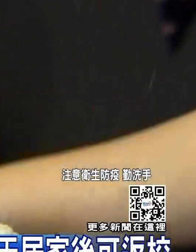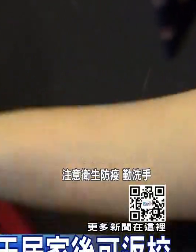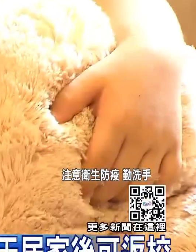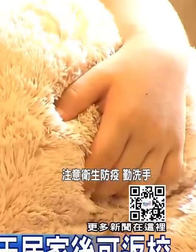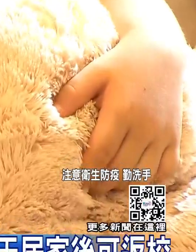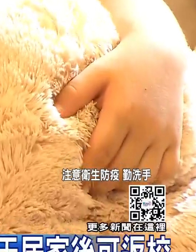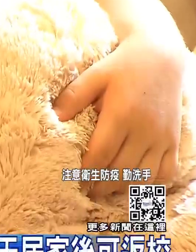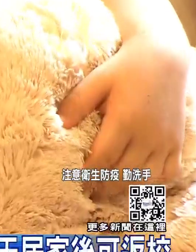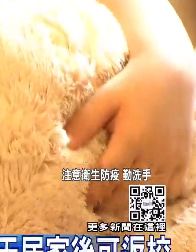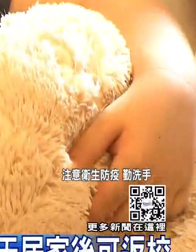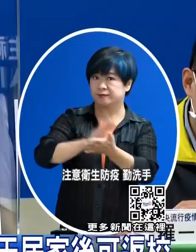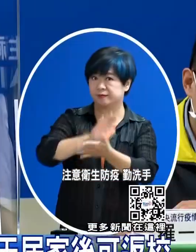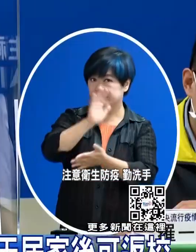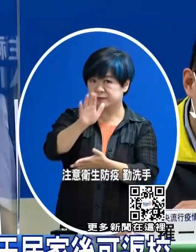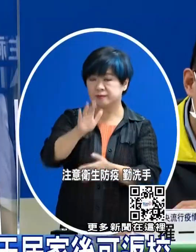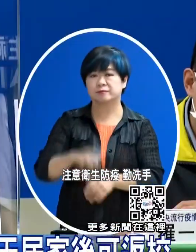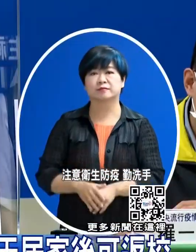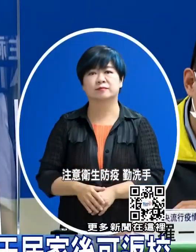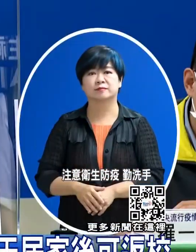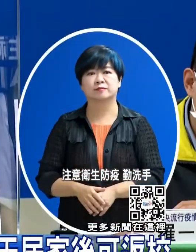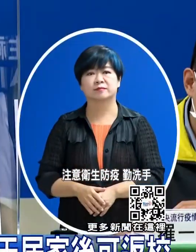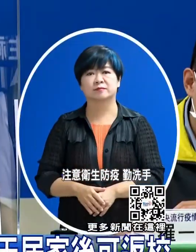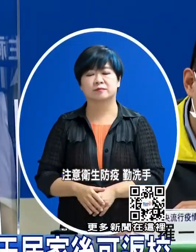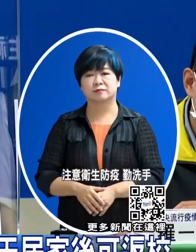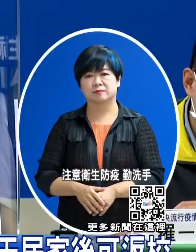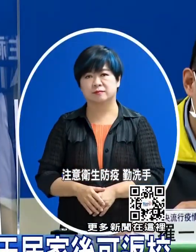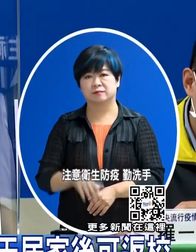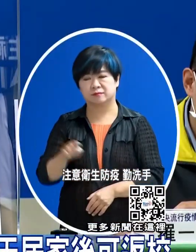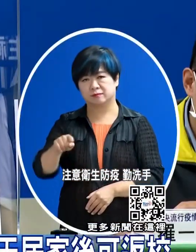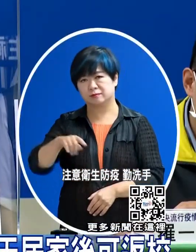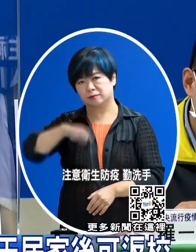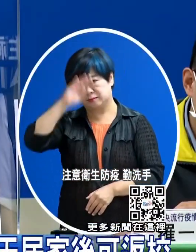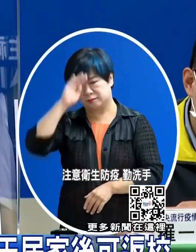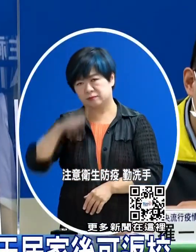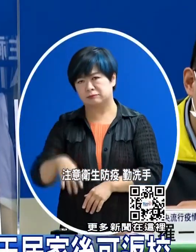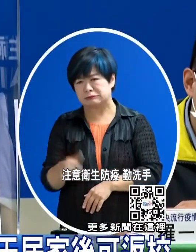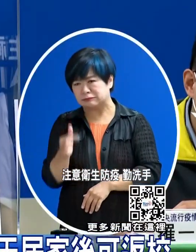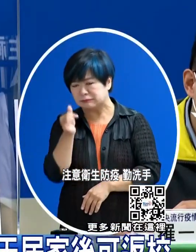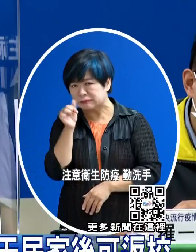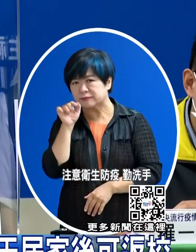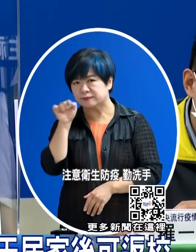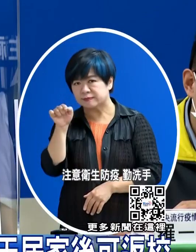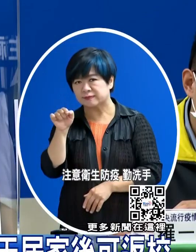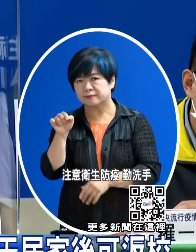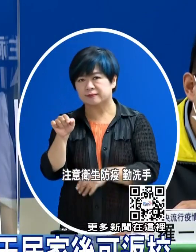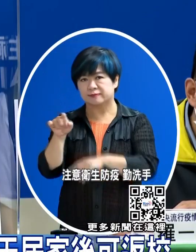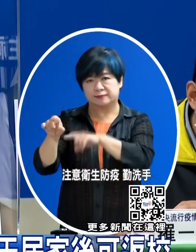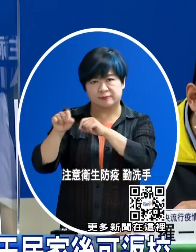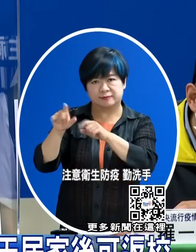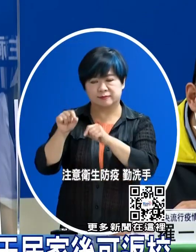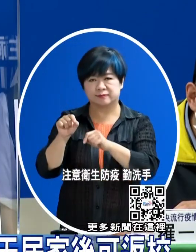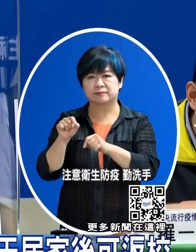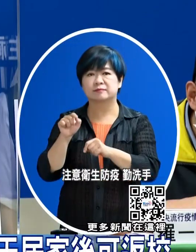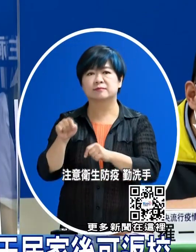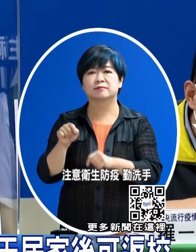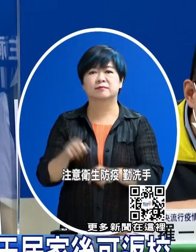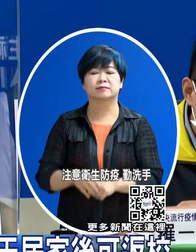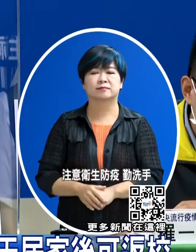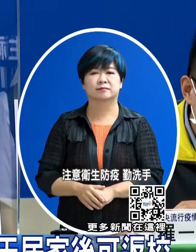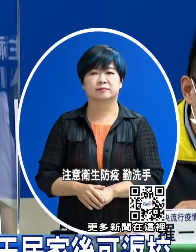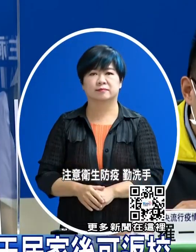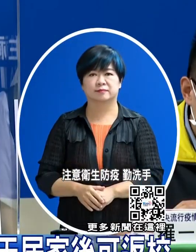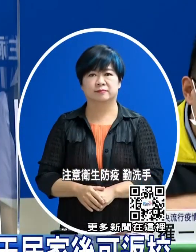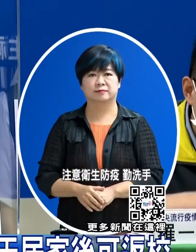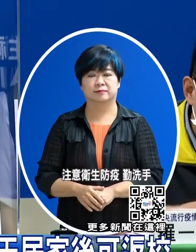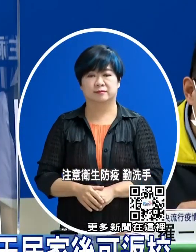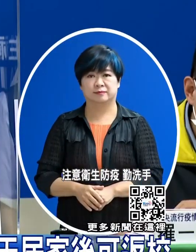9月12日起有新政策。 我们就会以确诊者个案以来做一个核心，就不再进行所